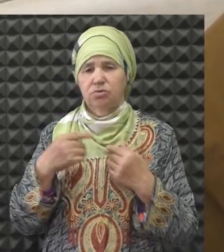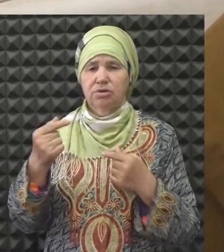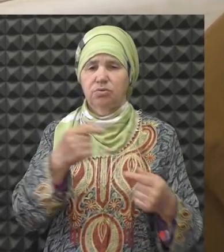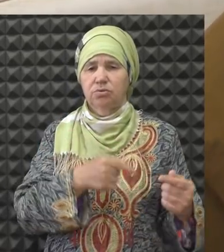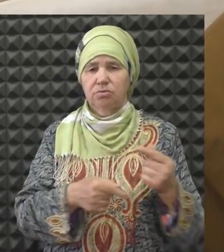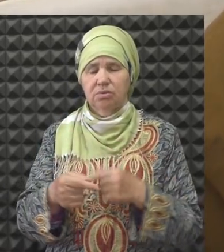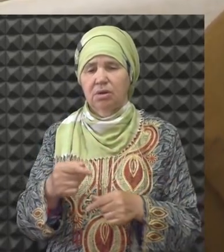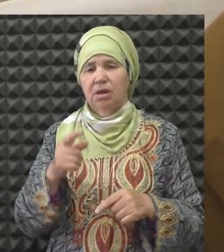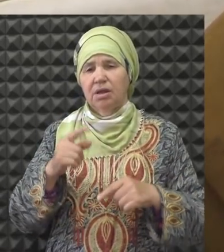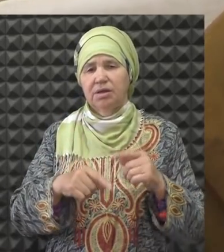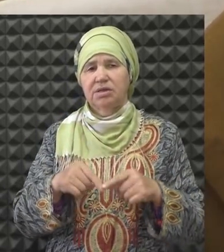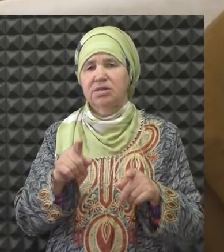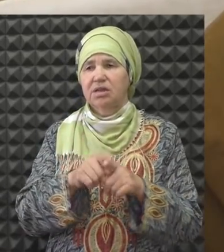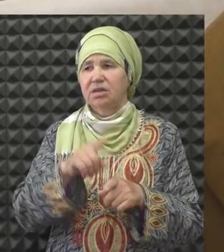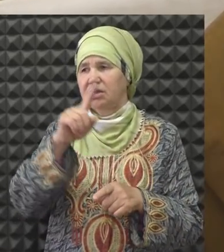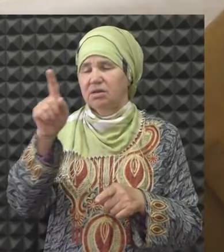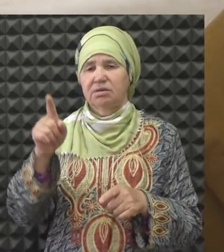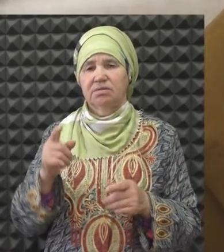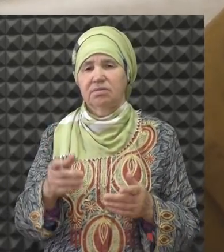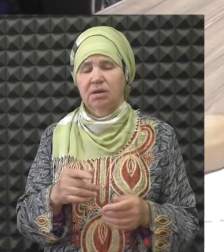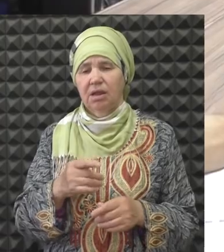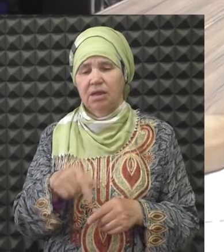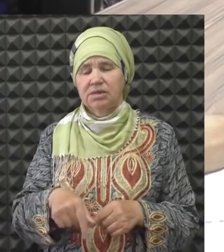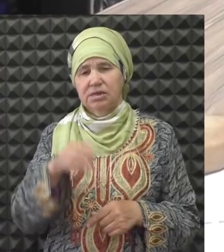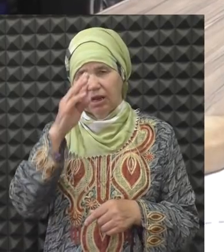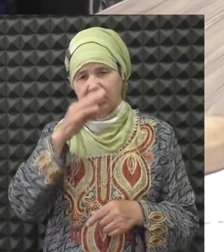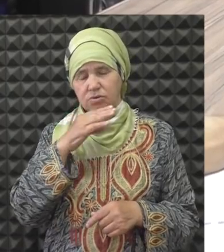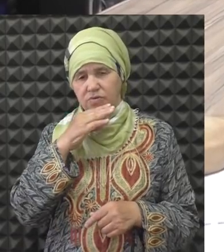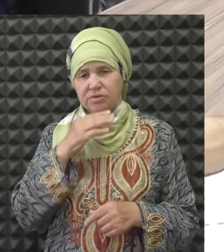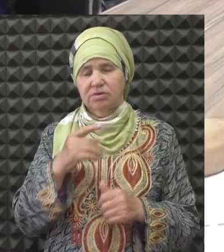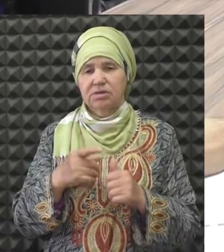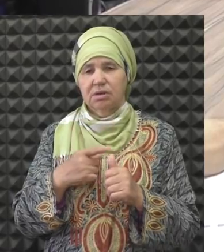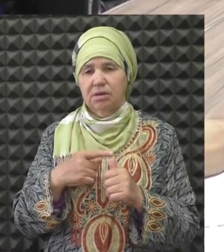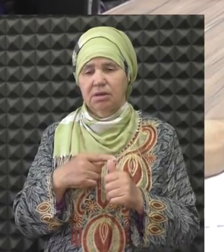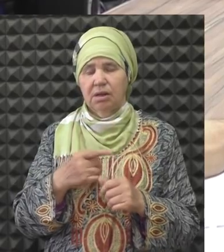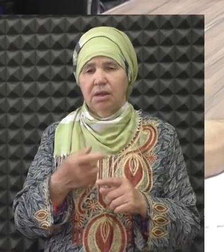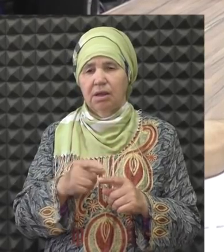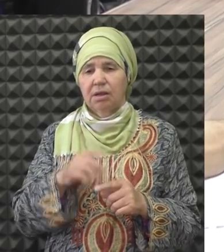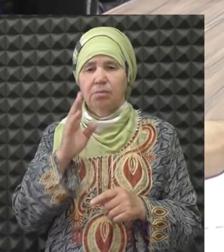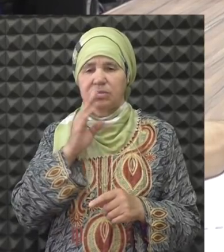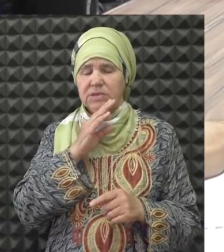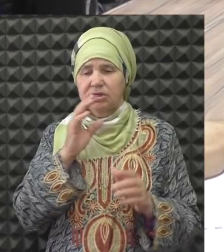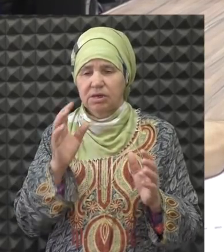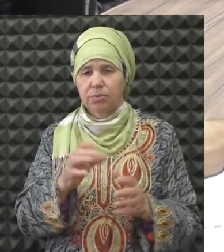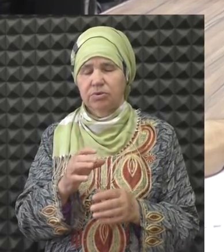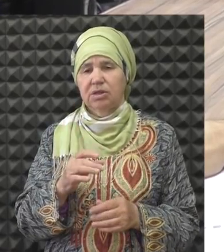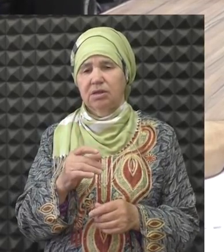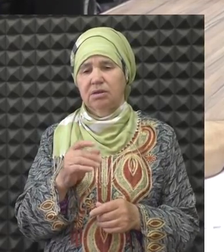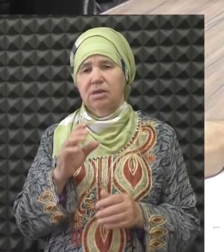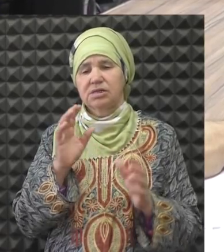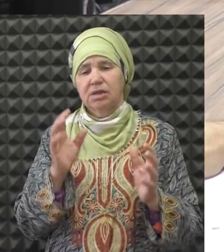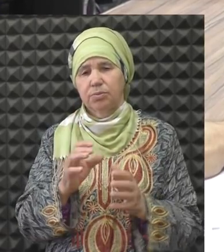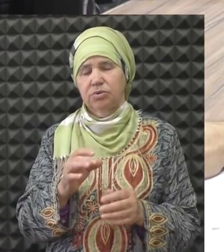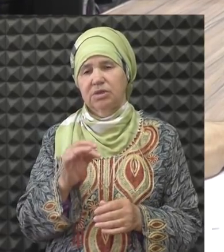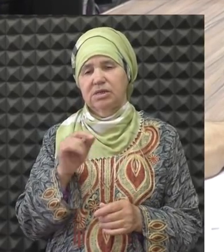ну, редко сейчас где встретишь такого. Здесь отцовская забота бывает, и материнская забота